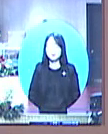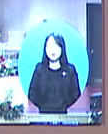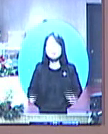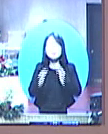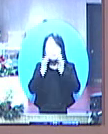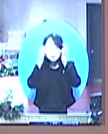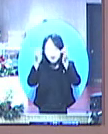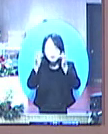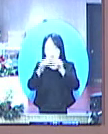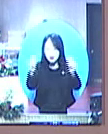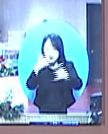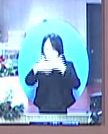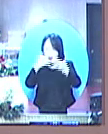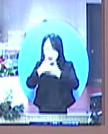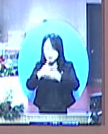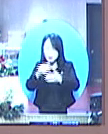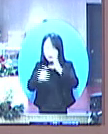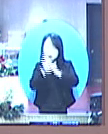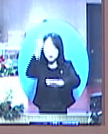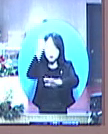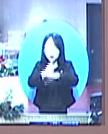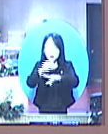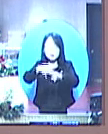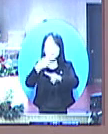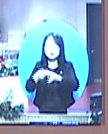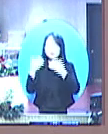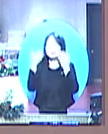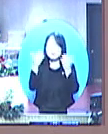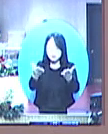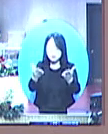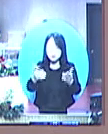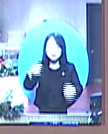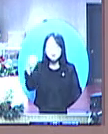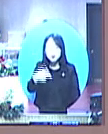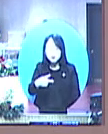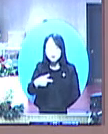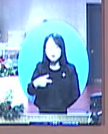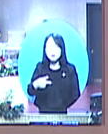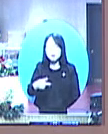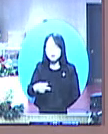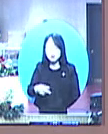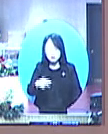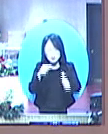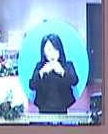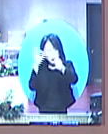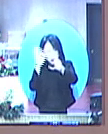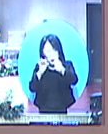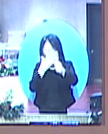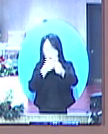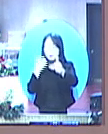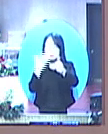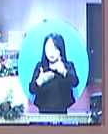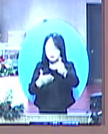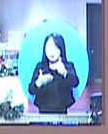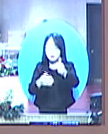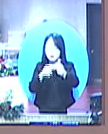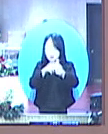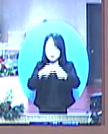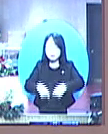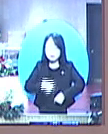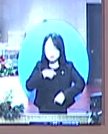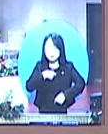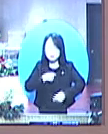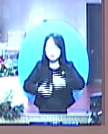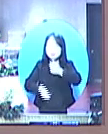최선을 다하는 자에게 하나님이 성공이라는 선물을 주십니다. 그리고 하나님이 그를 복되게 만들어 주십니다. 그를 의인으로